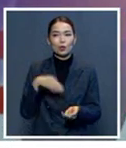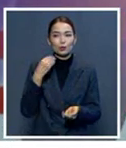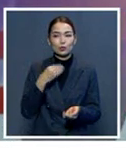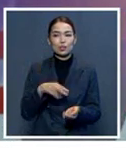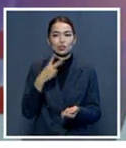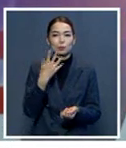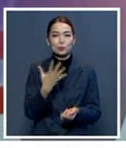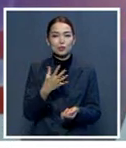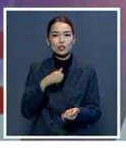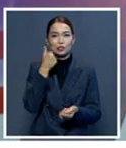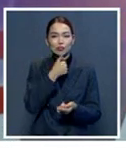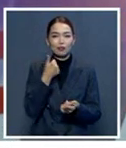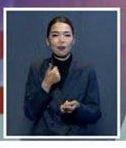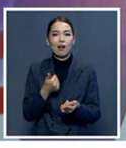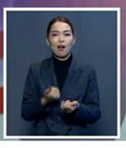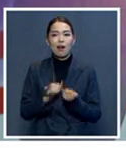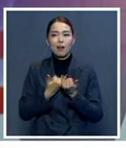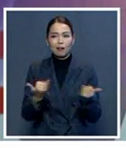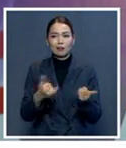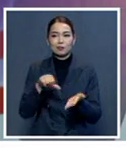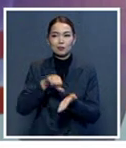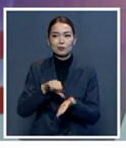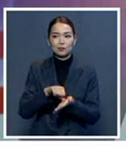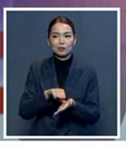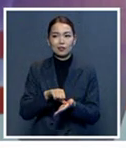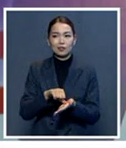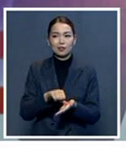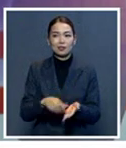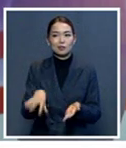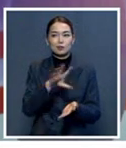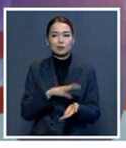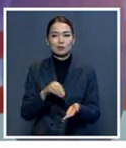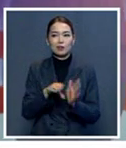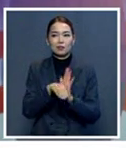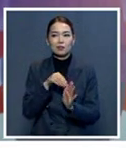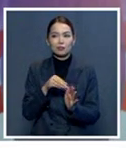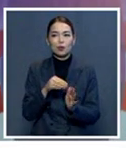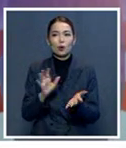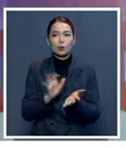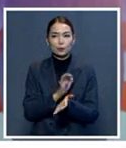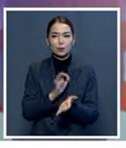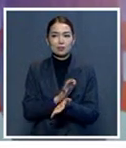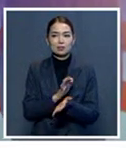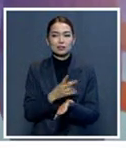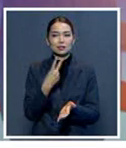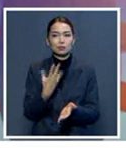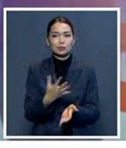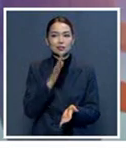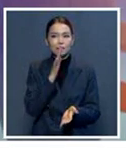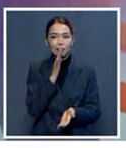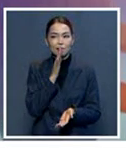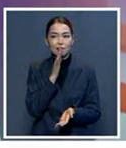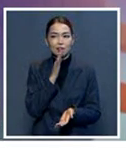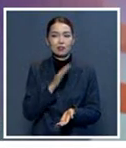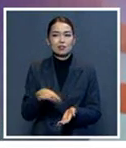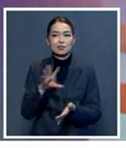Өздеріңізге мәлім, Қалтай аға Мұхамеджанов іргесін қалаған газет биыл 25 жылға